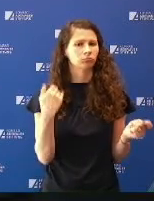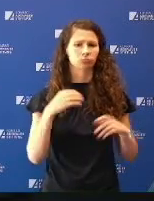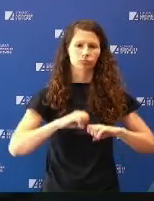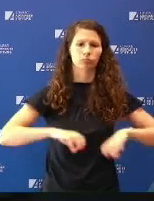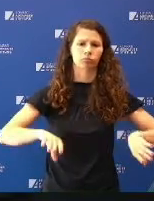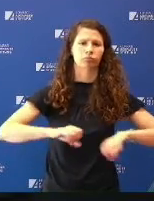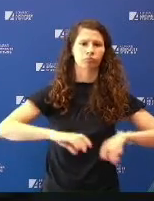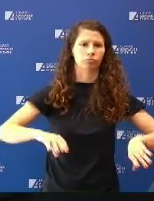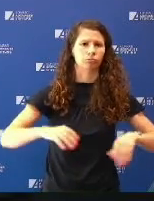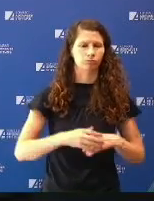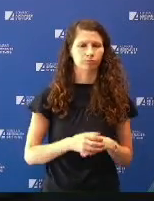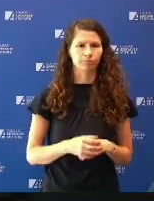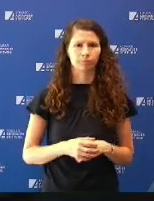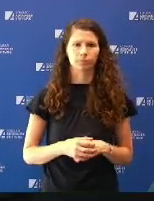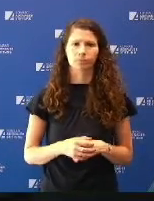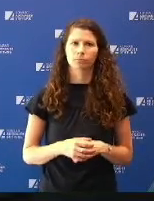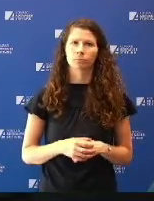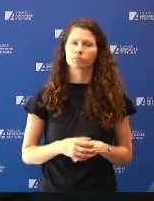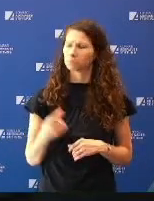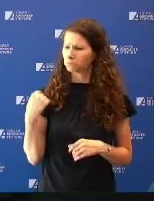wir hatten jetzt auch seit